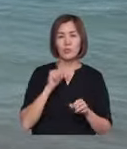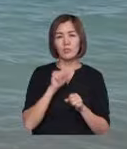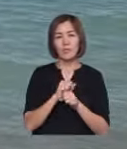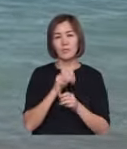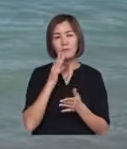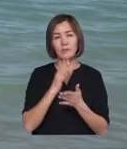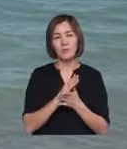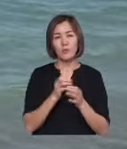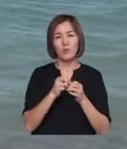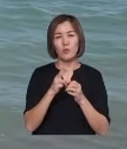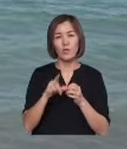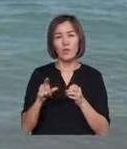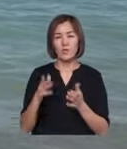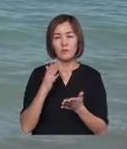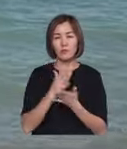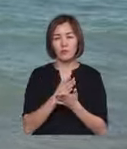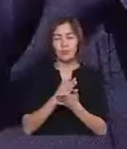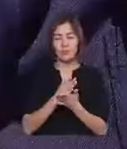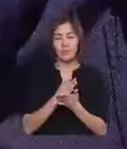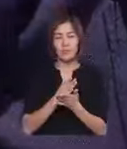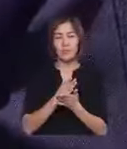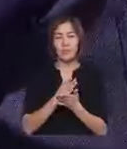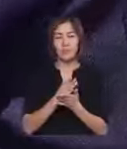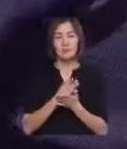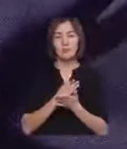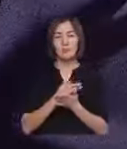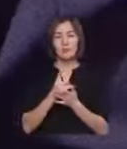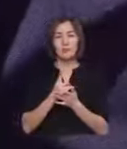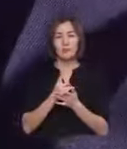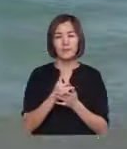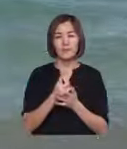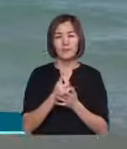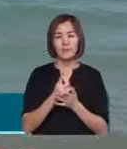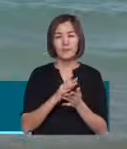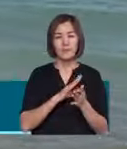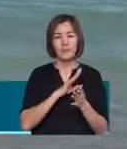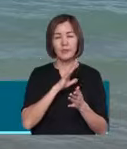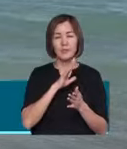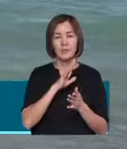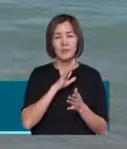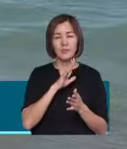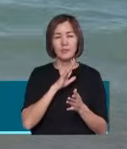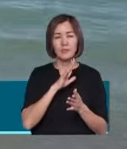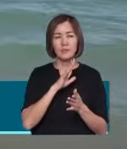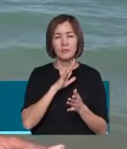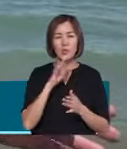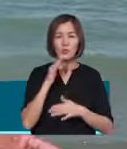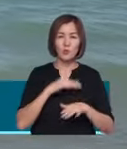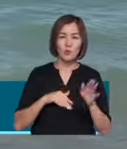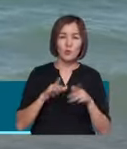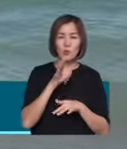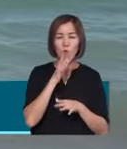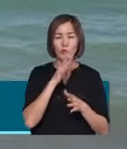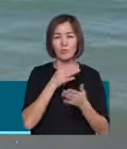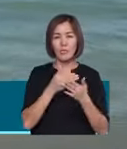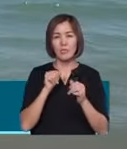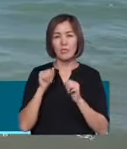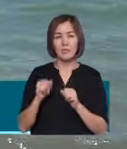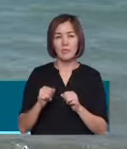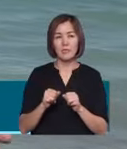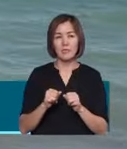бар. 12 адам қызмет істейміз. Жыл бойы осындамыз. Сол сонан кейін мына шомылу маусымына